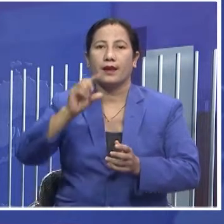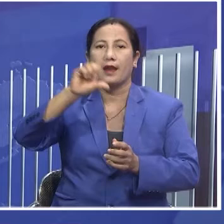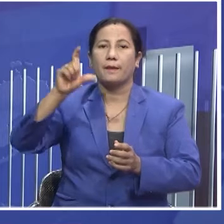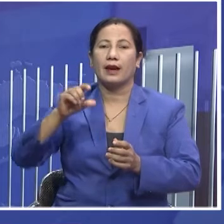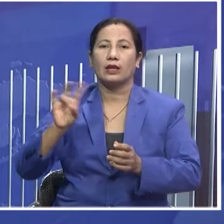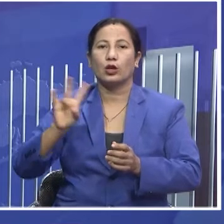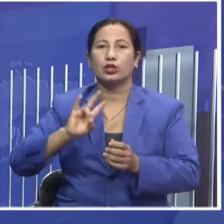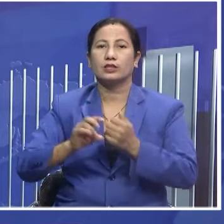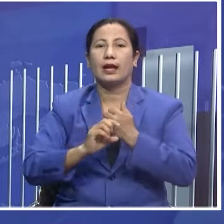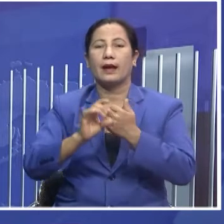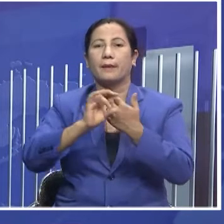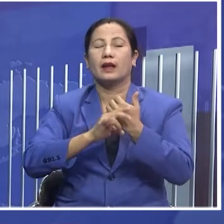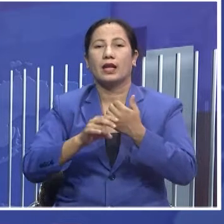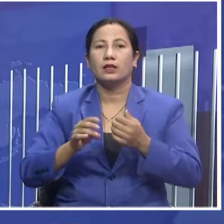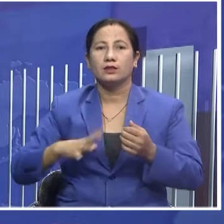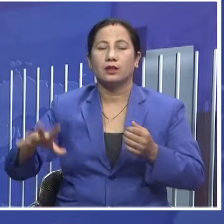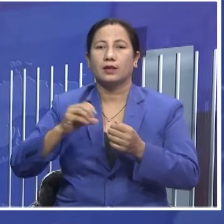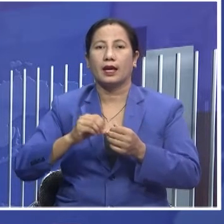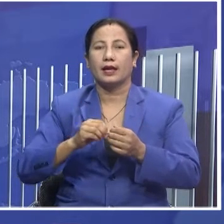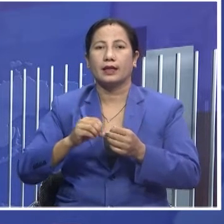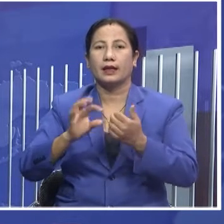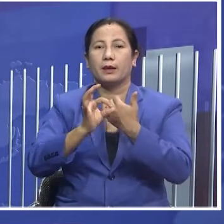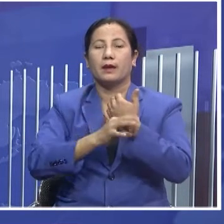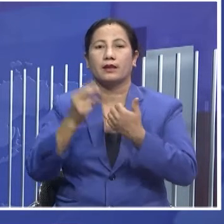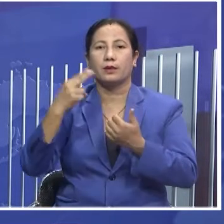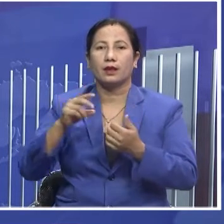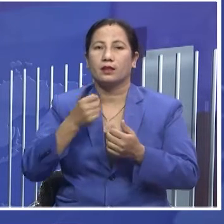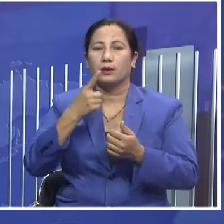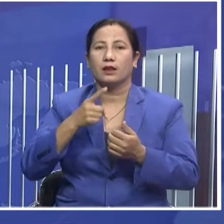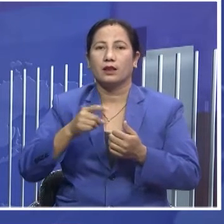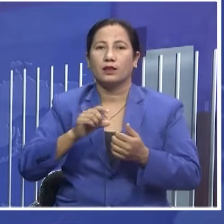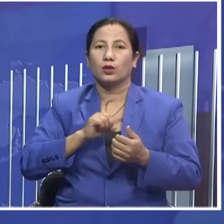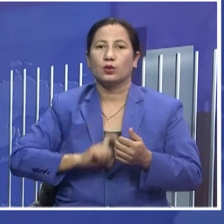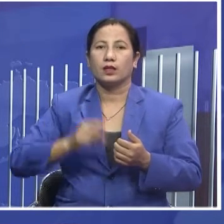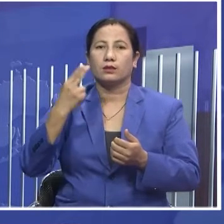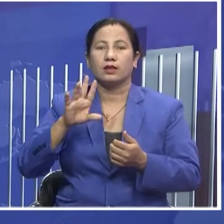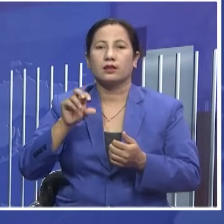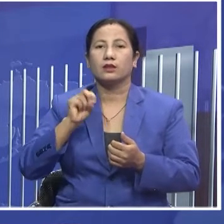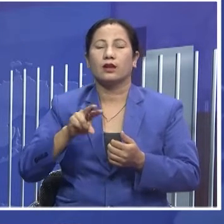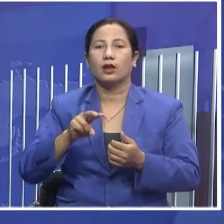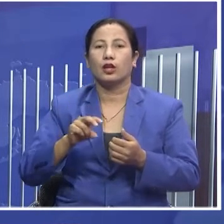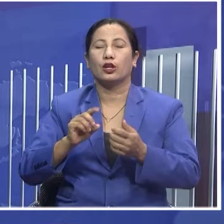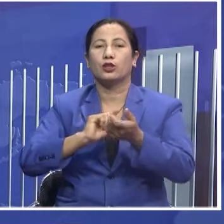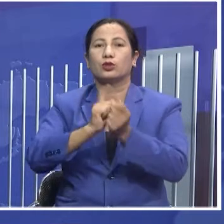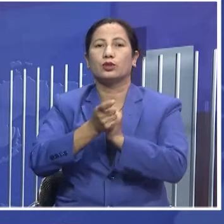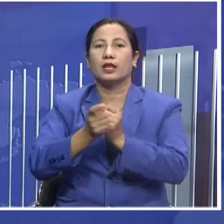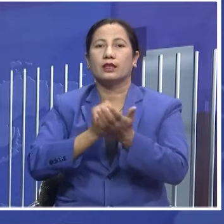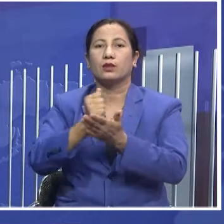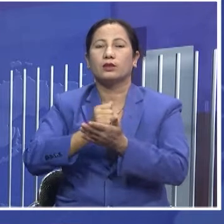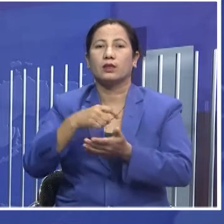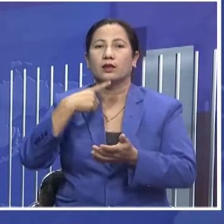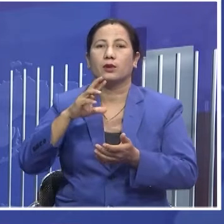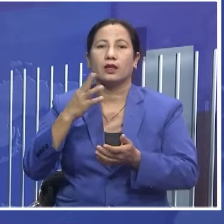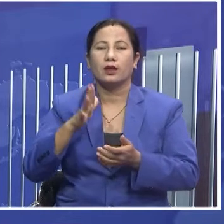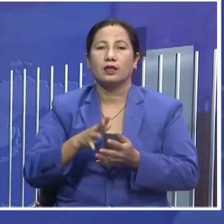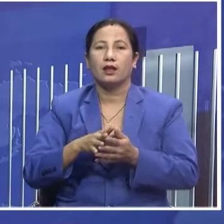नेपालको शिक्षा प्रणाली समसामयिक र व्यवहारिक भएन भनेर आलोचित भइरहन्छ, तर सुधारका प्रयास भने नभएका